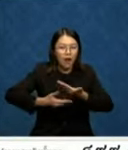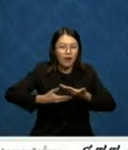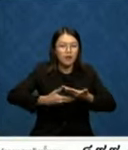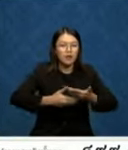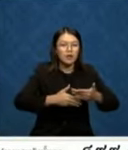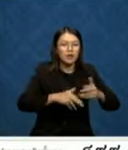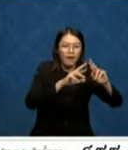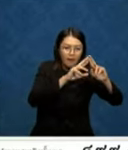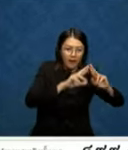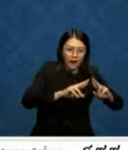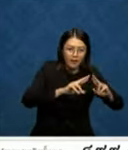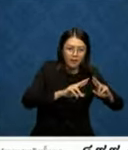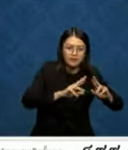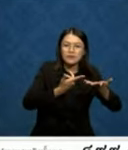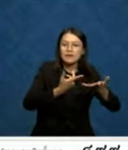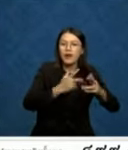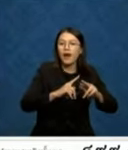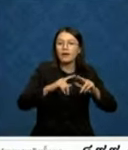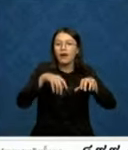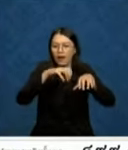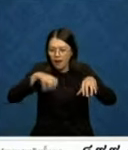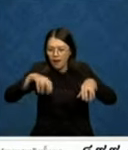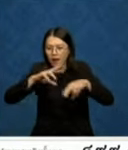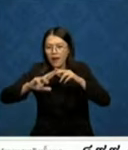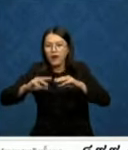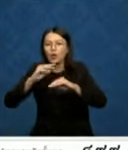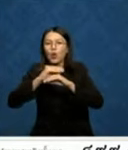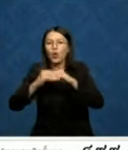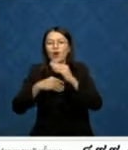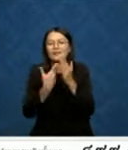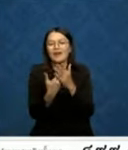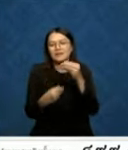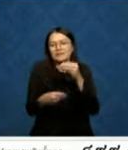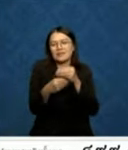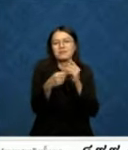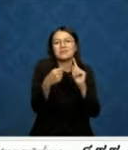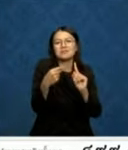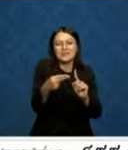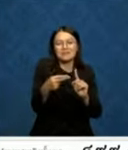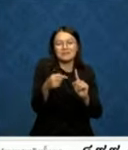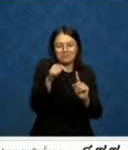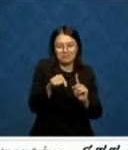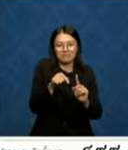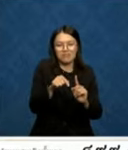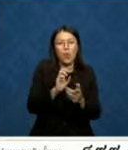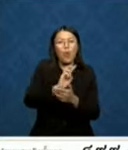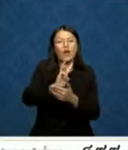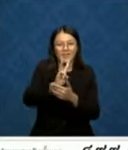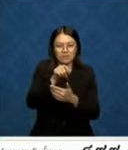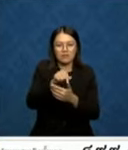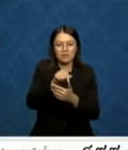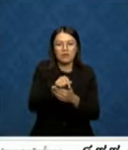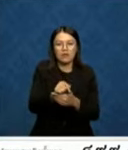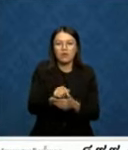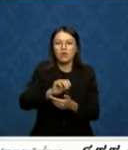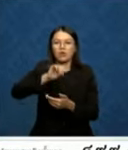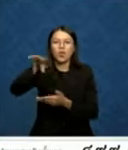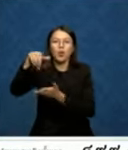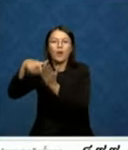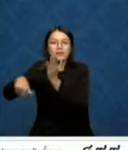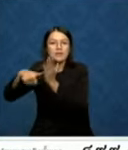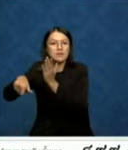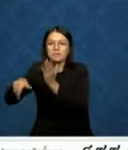ชนกับร้านค้าหรือร้านค้ากับร้านค้าที่เกิดขึ้นในโครงการเติมเงิน 10,000 บาทผ่านดิจิทัลวอลเล็ตเนี่ยจะไม่ได้ถูกส่งตรงไปสัมภาระนะ